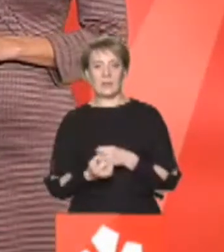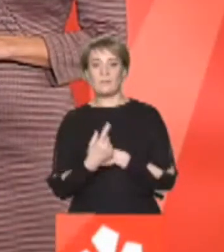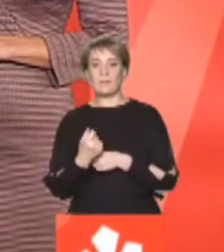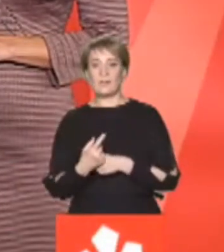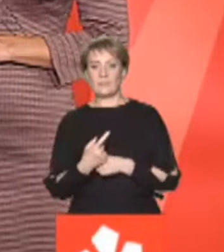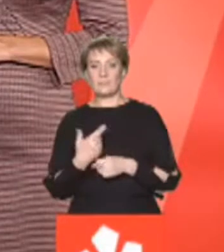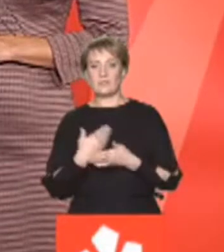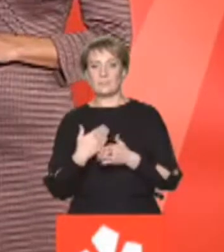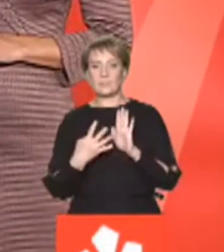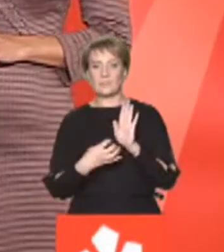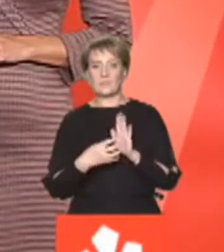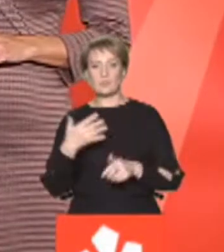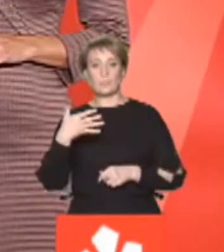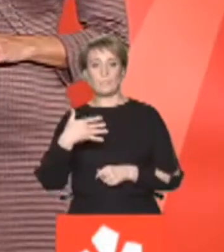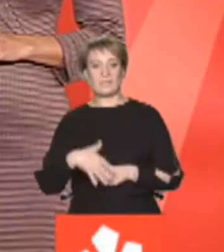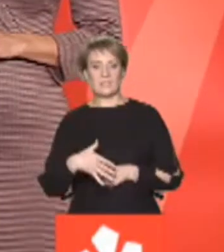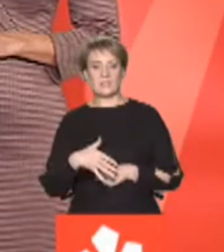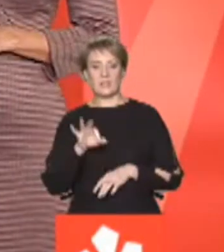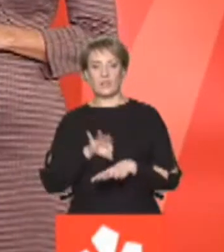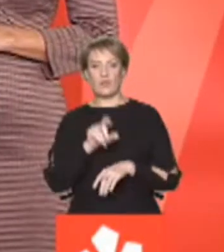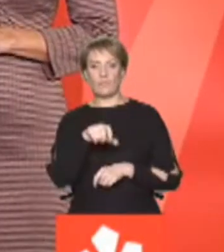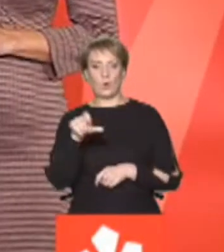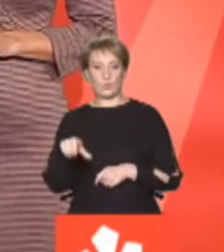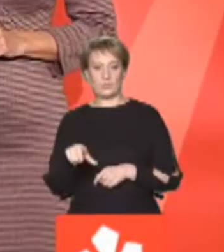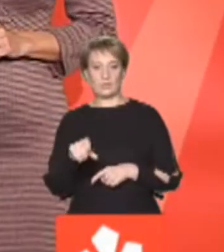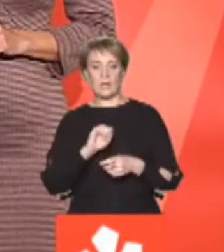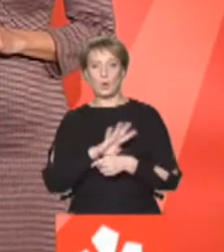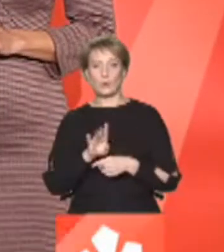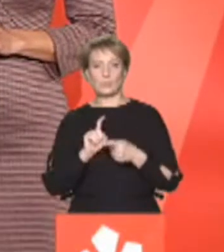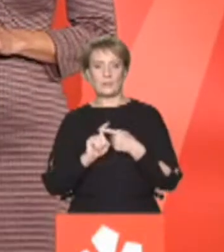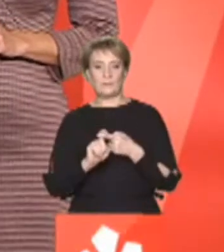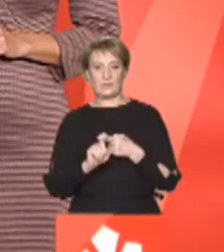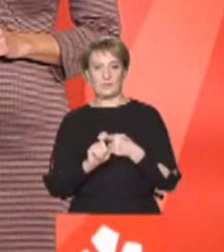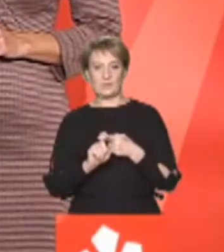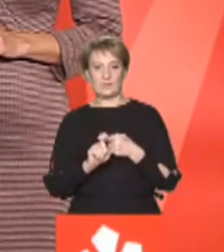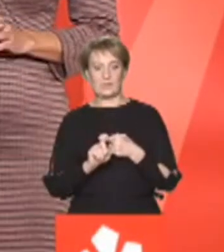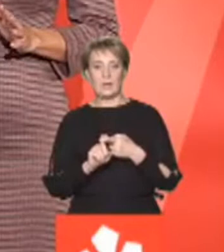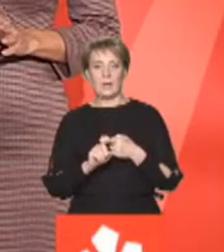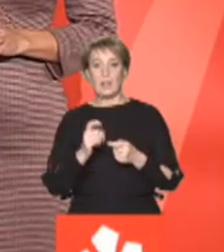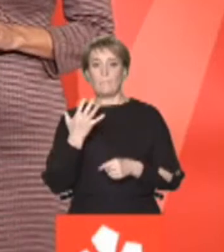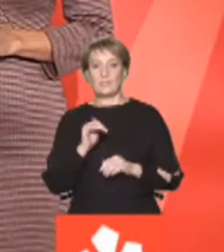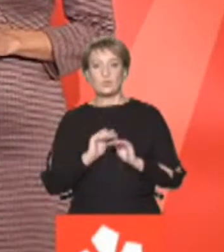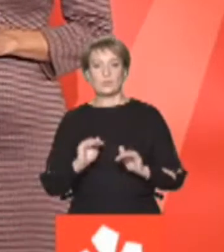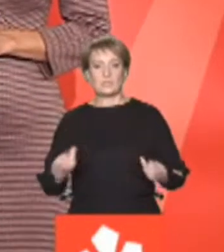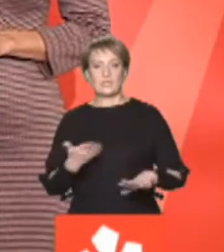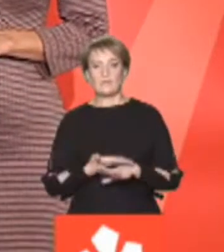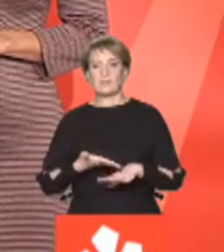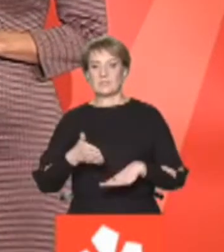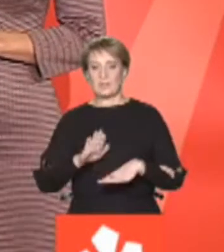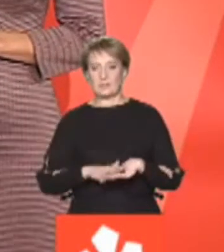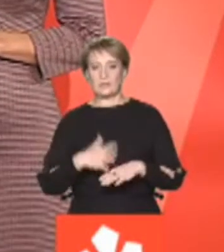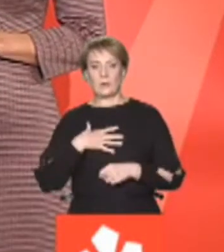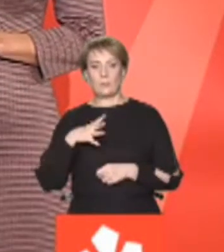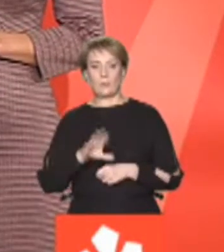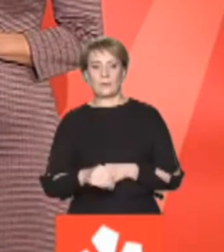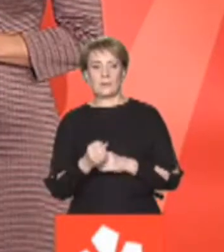майже 950 хворих на коронавірус, із них півсотня дітей. Від ускладнень, на жаль, померли